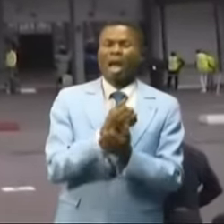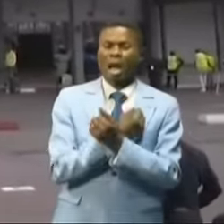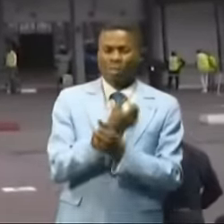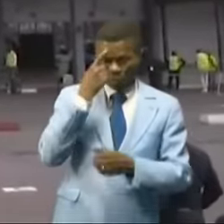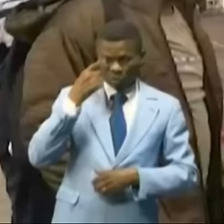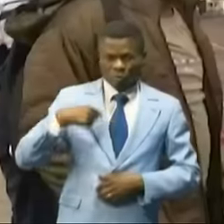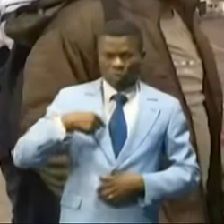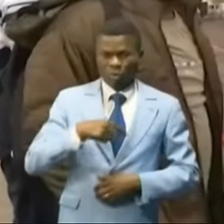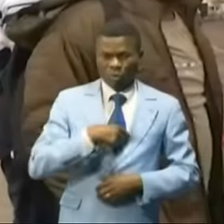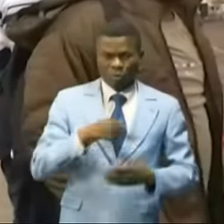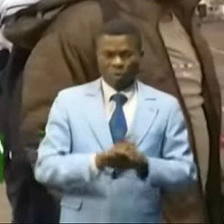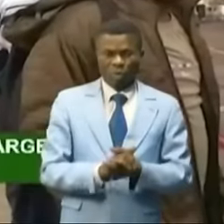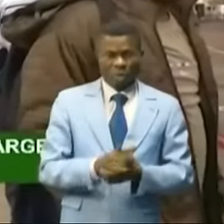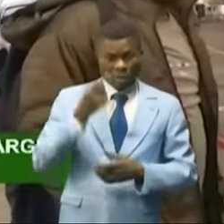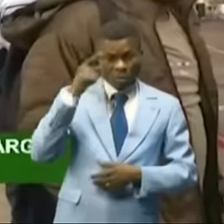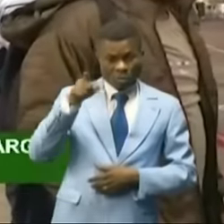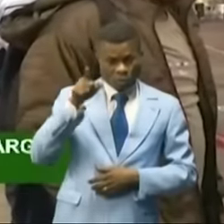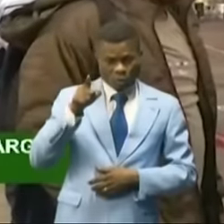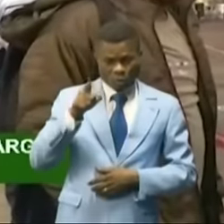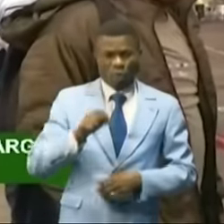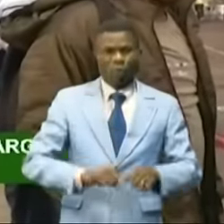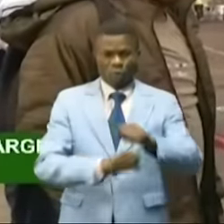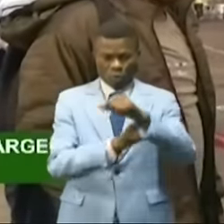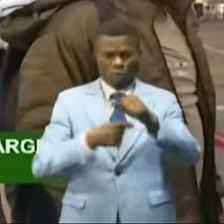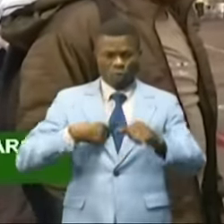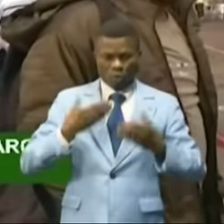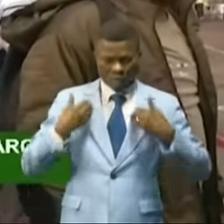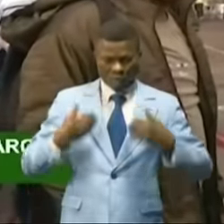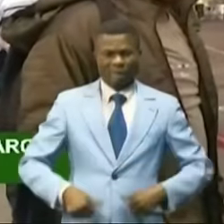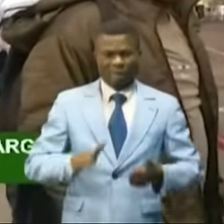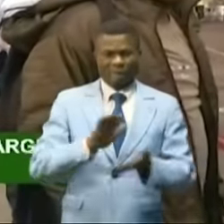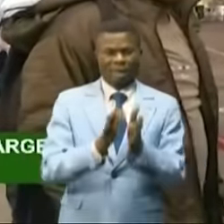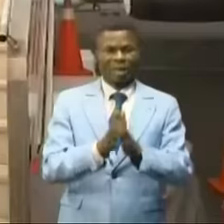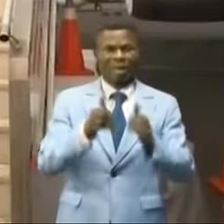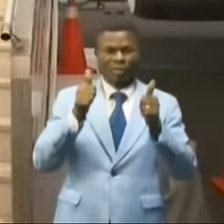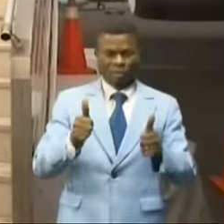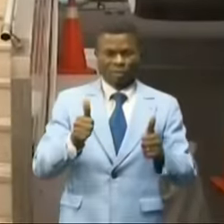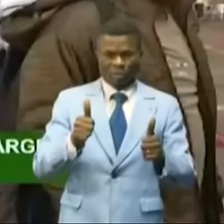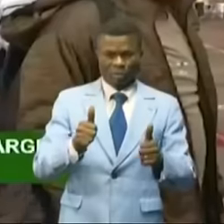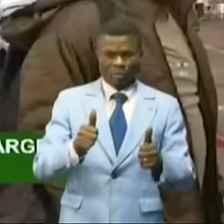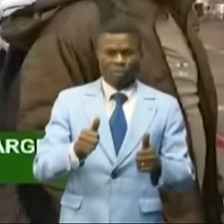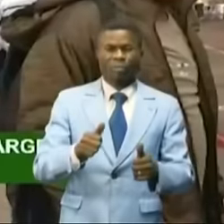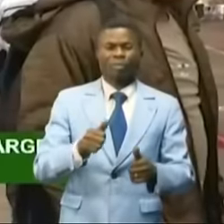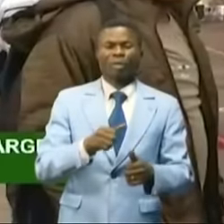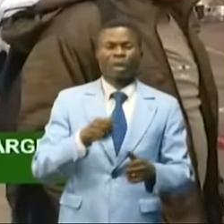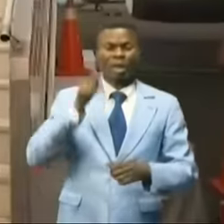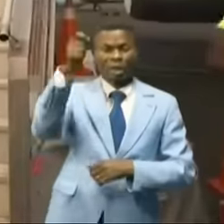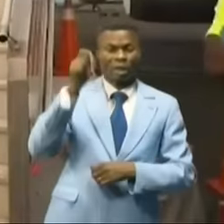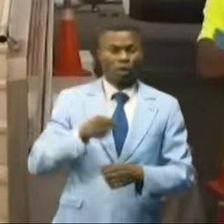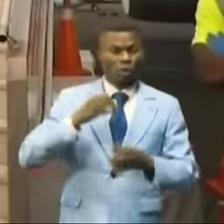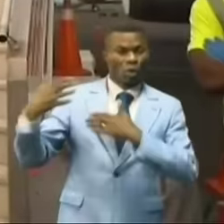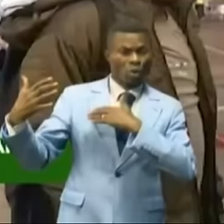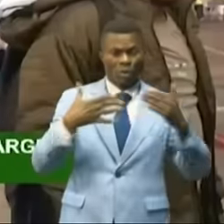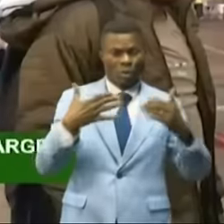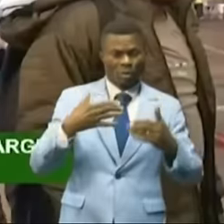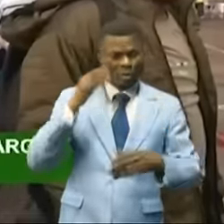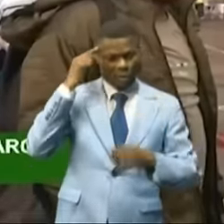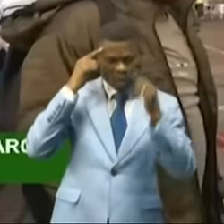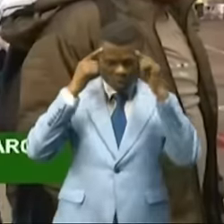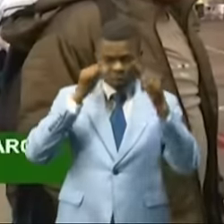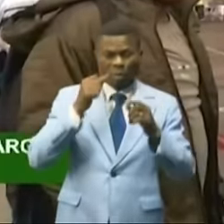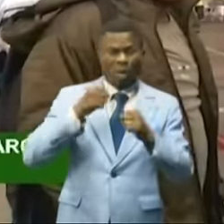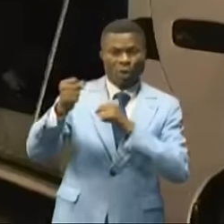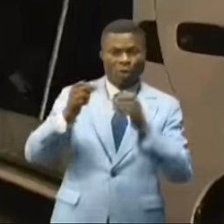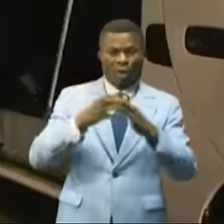et paternels. Grâce à lui, nous avons retrouvé notre santé. Que nos frères d'armes qui se battent au front ne s'inquiètent pas, qu'ils se battent